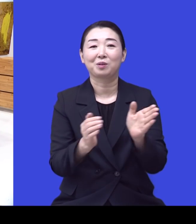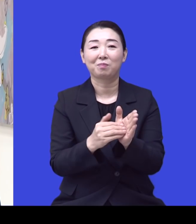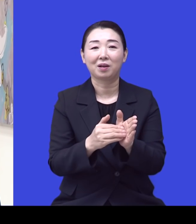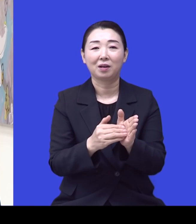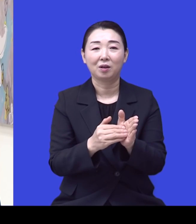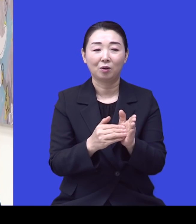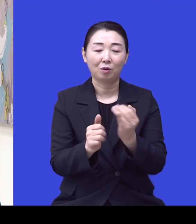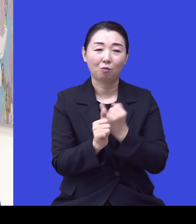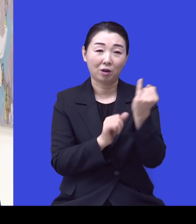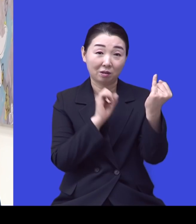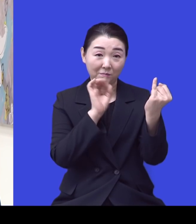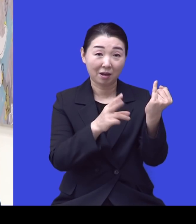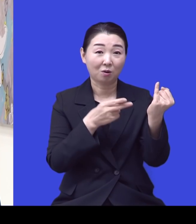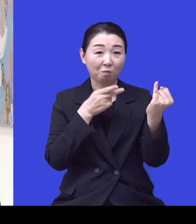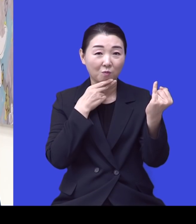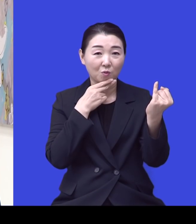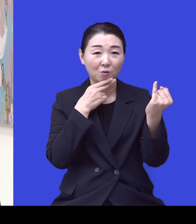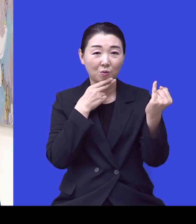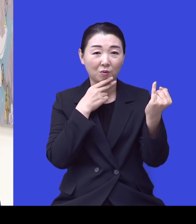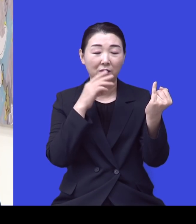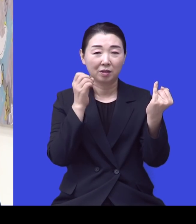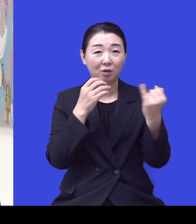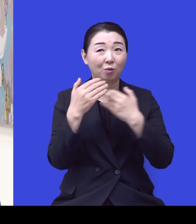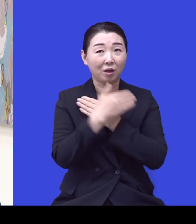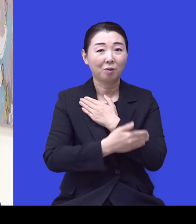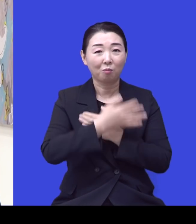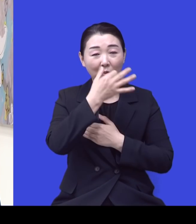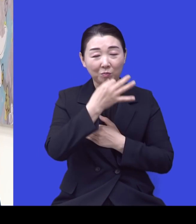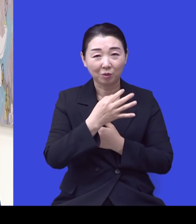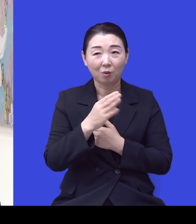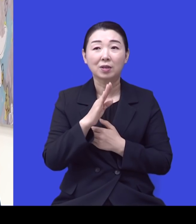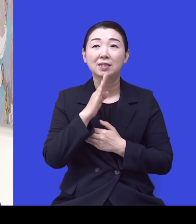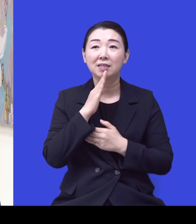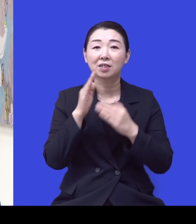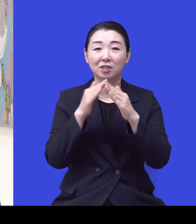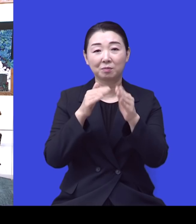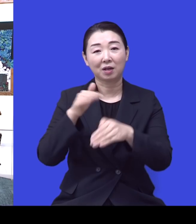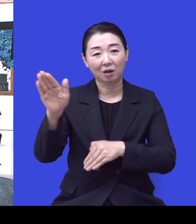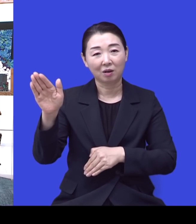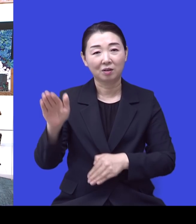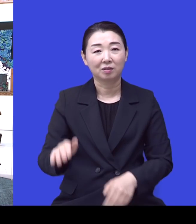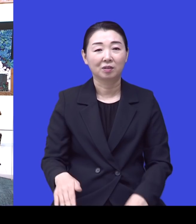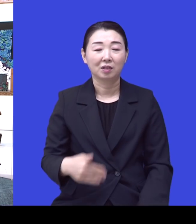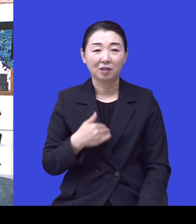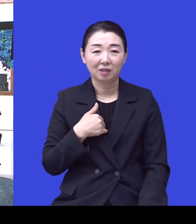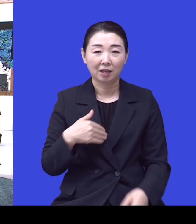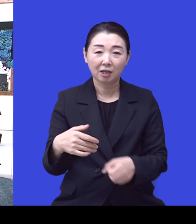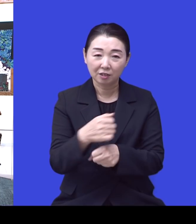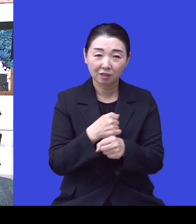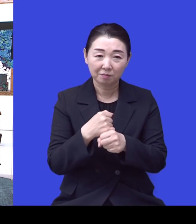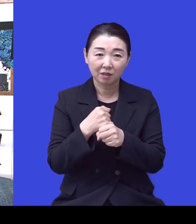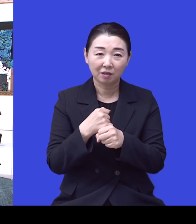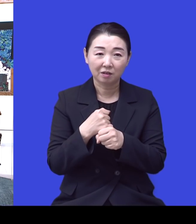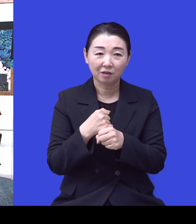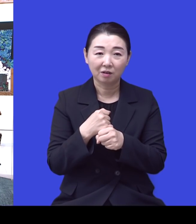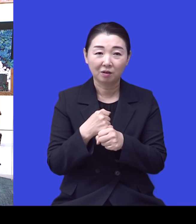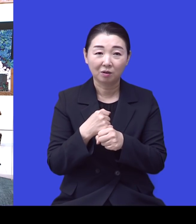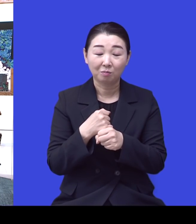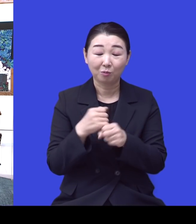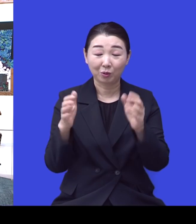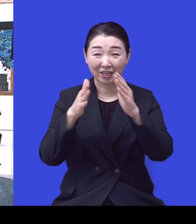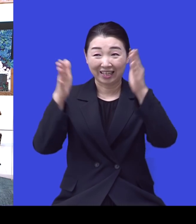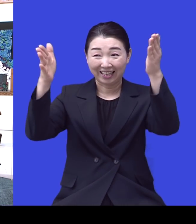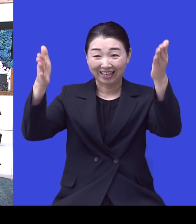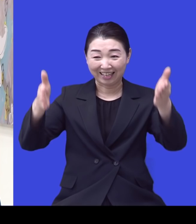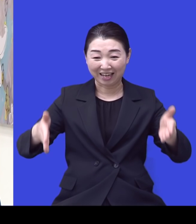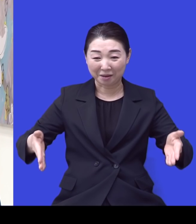그 얘기 안 하고 그 몸 힘드니까 친정에 보내고 네. 제가 이제 짐을 챙기니까 이제 이민 가방 큰 거 이제